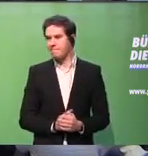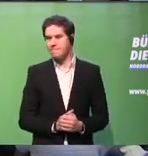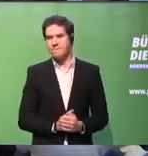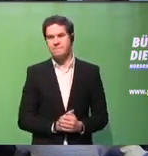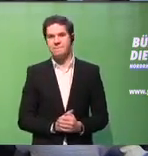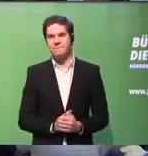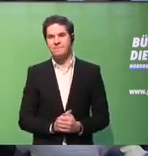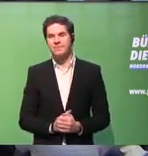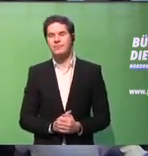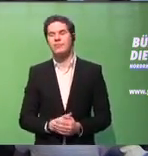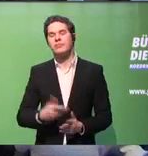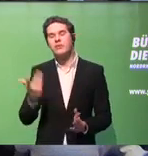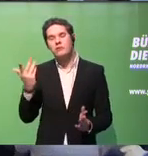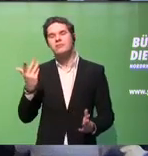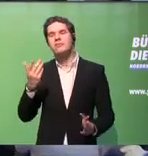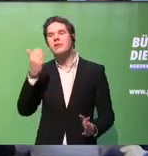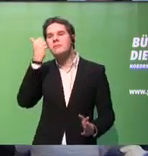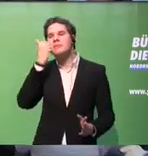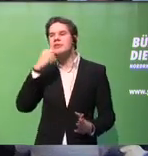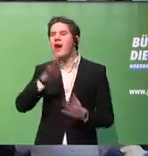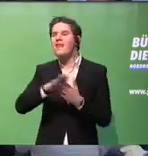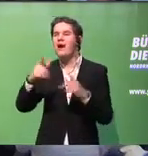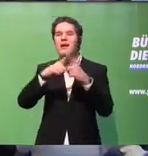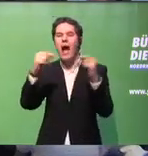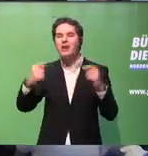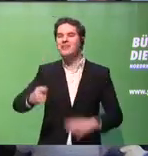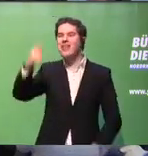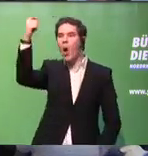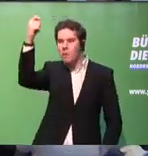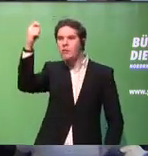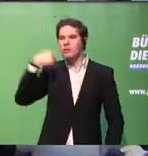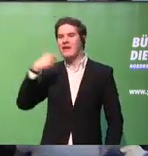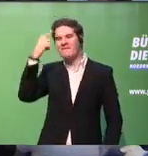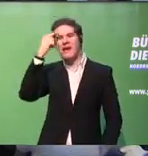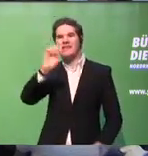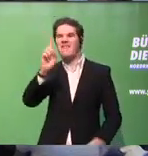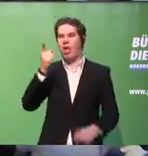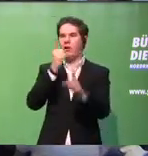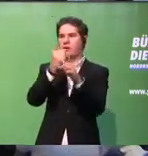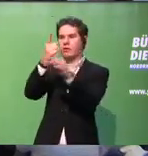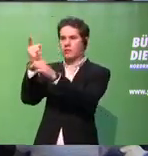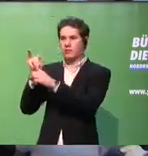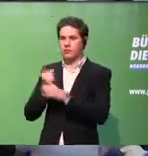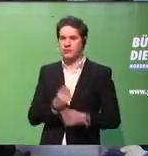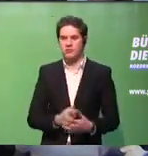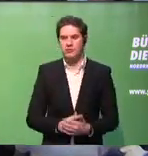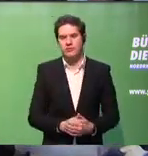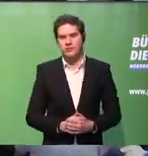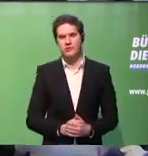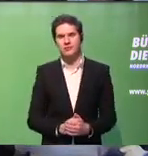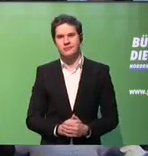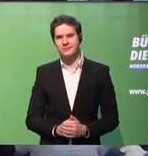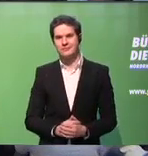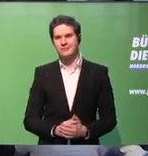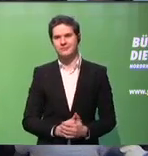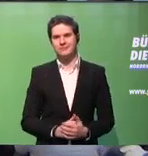Dazu wäre es sehr hilfreich, wenn ihr einfach eure Karten mal hochhaltet, damit wir genau wissen, wo Stimmkarten hin müssen.